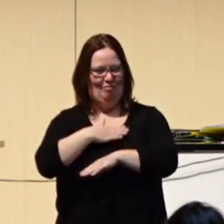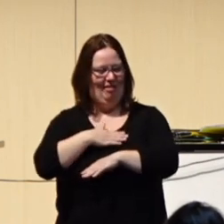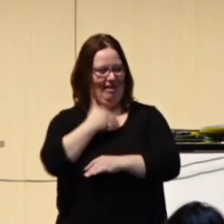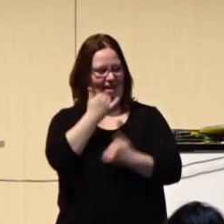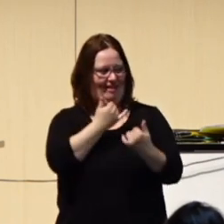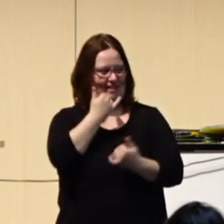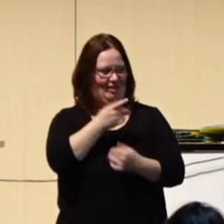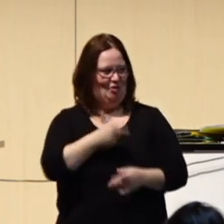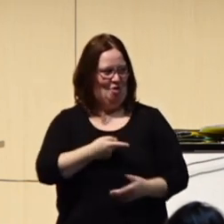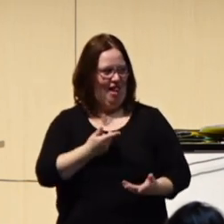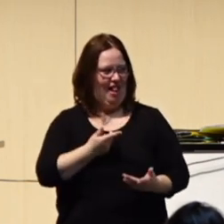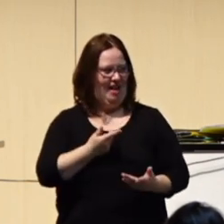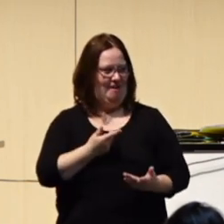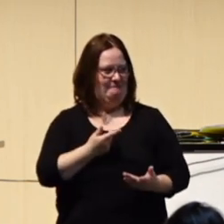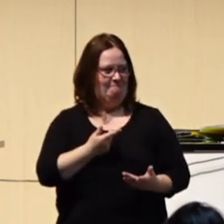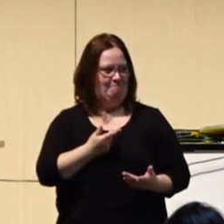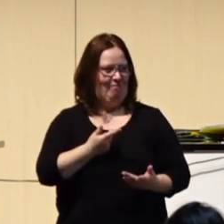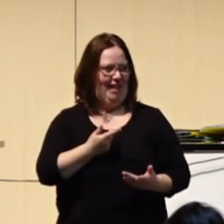Stadtrat zu bekommen.